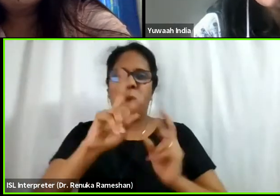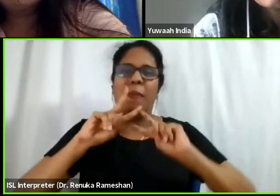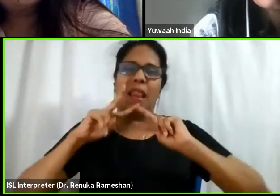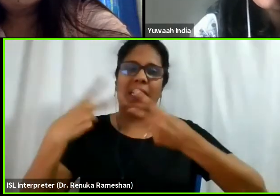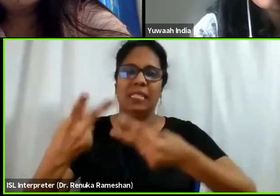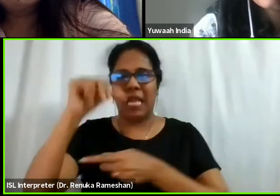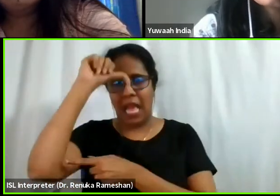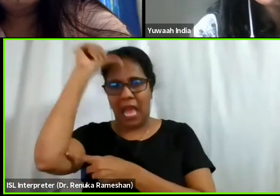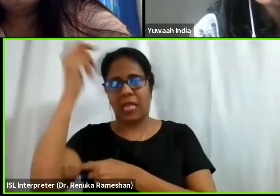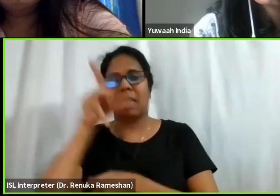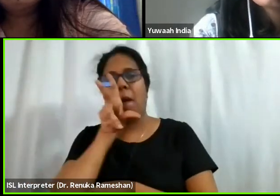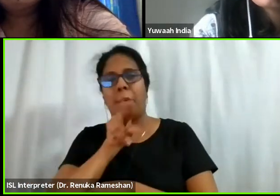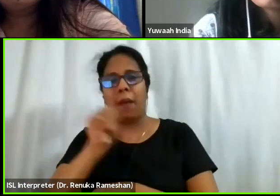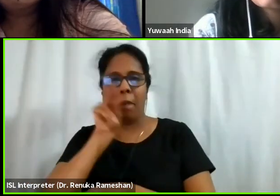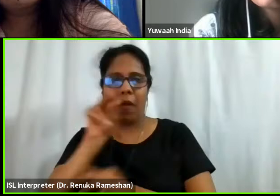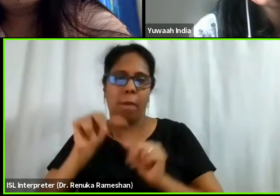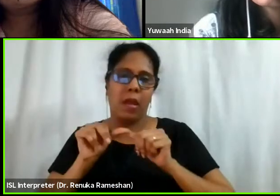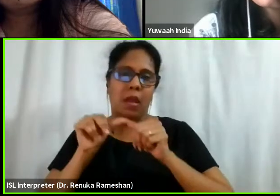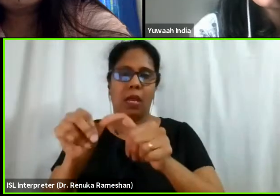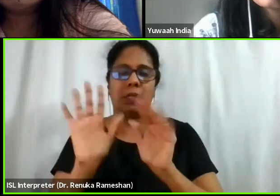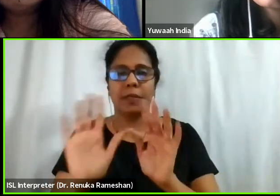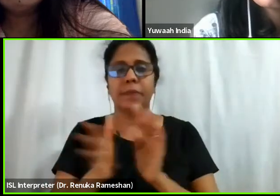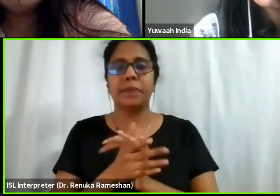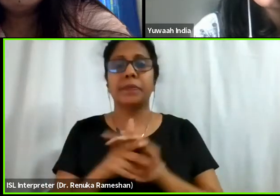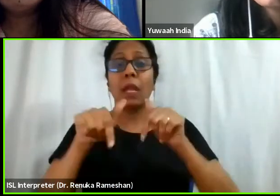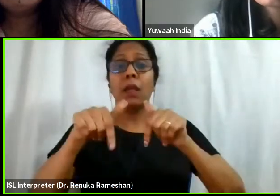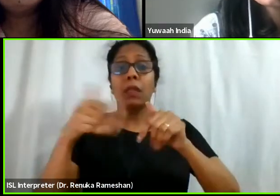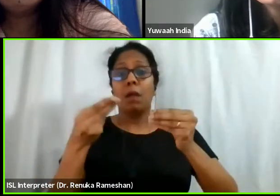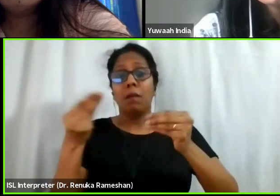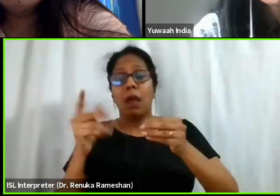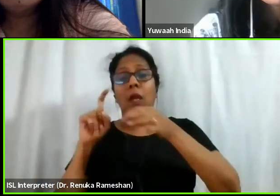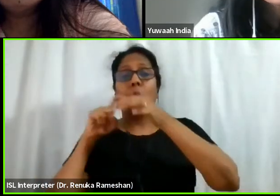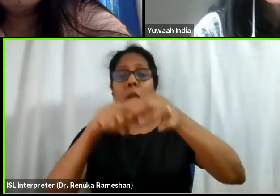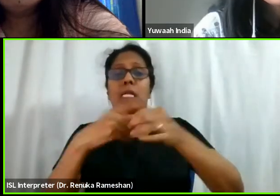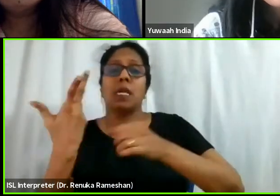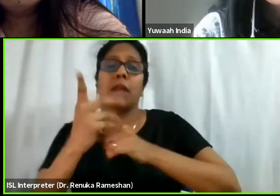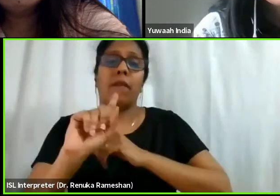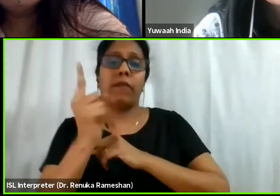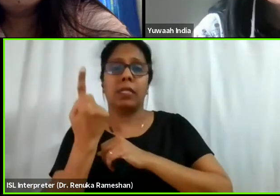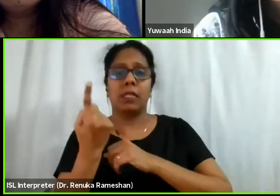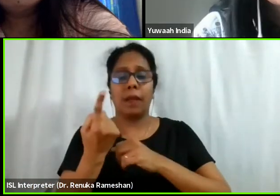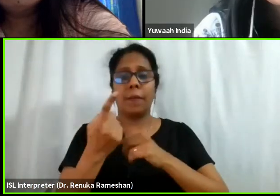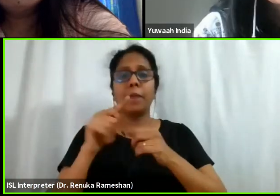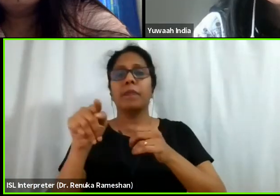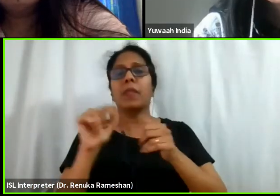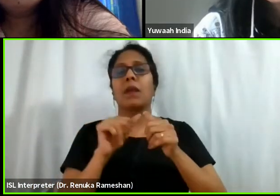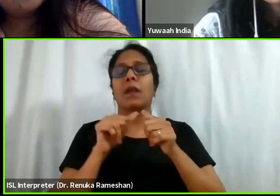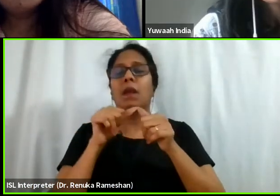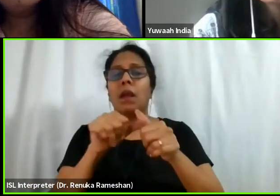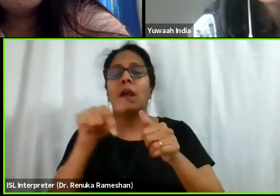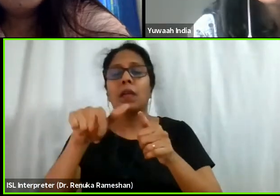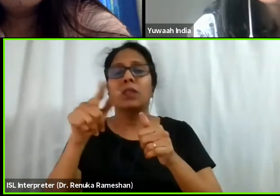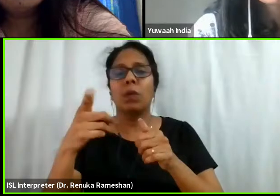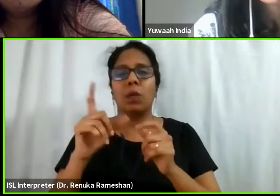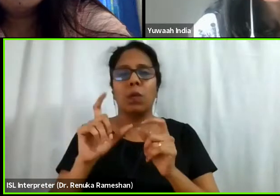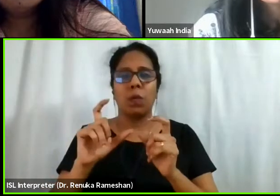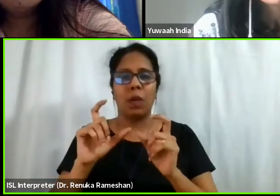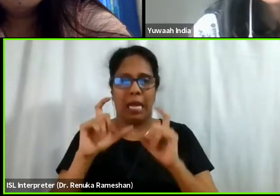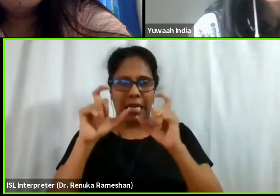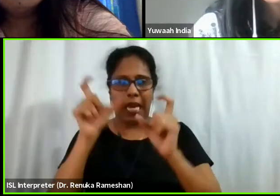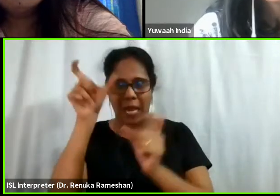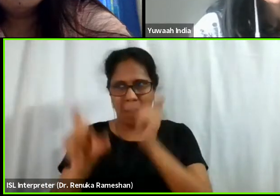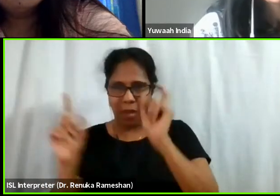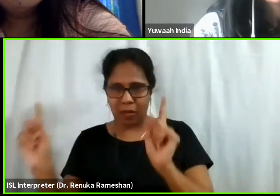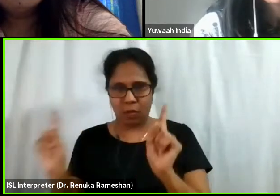very much again. पहला सवाल है जो ध्यान रखता है केयर टेकर, वो खुद